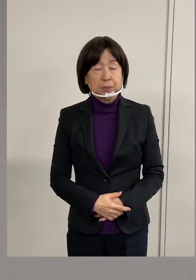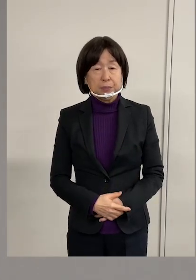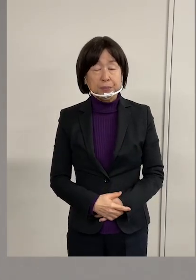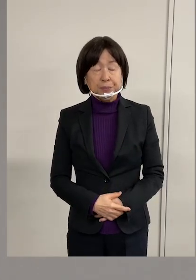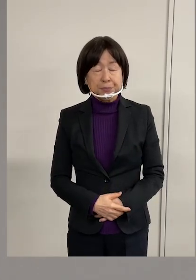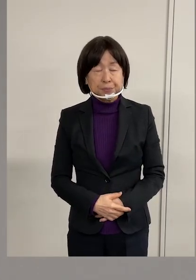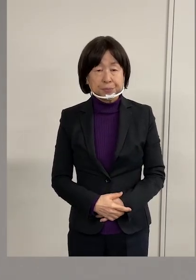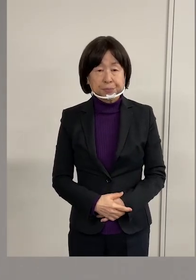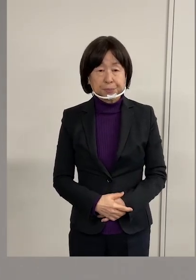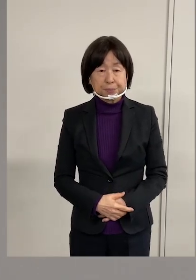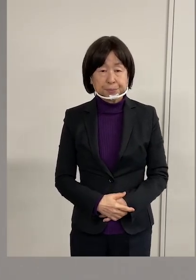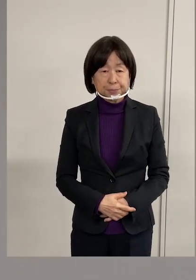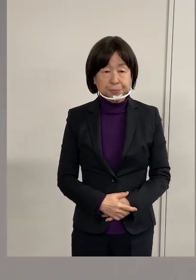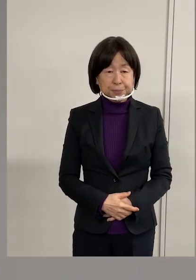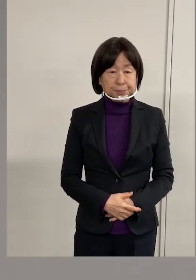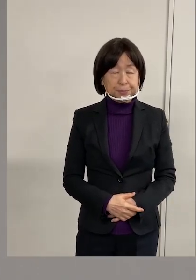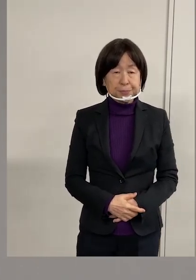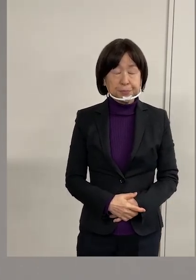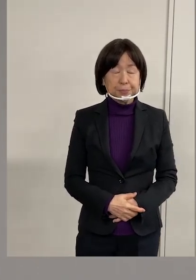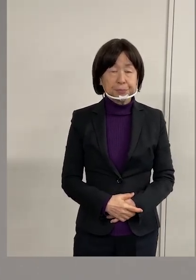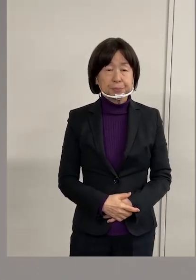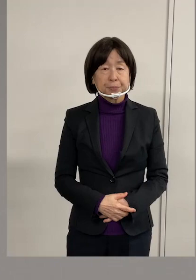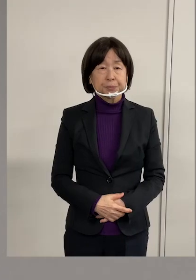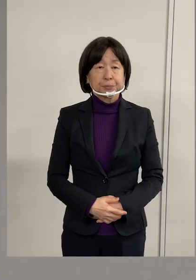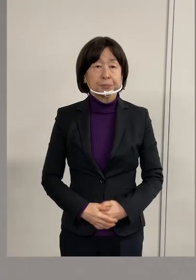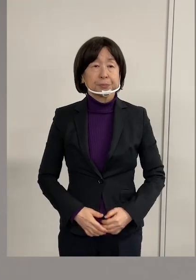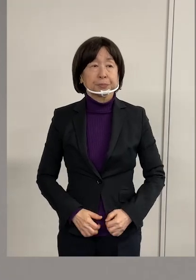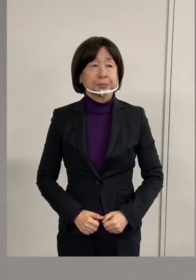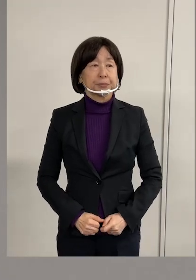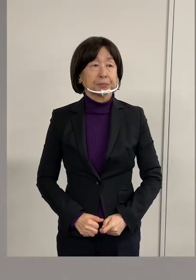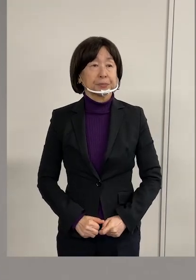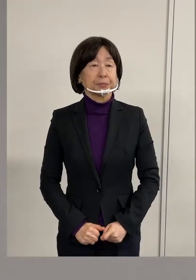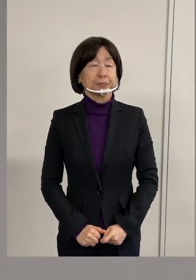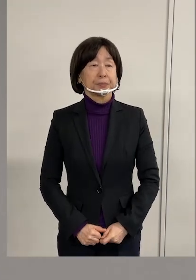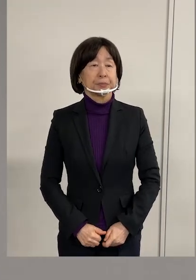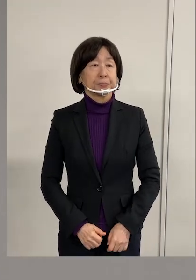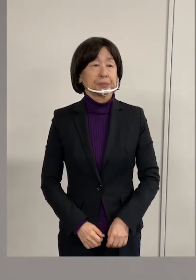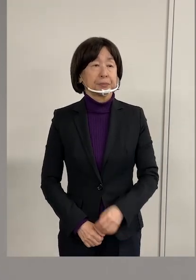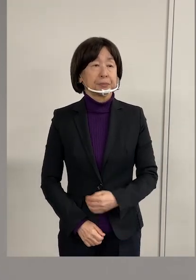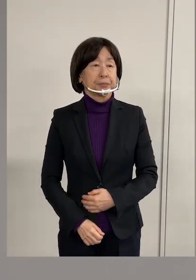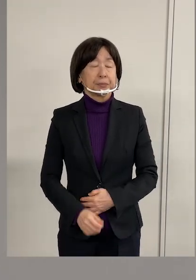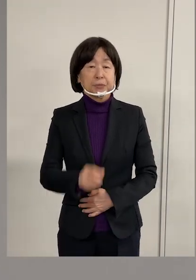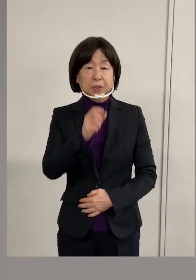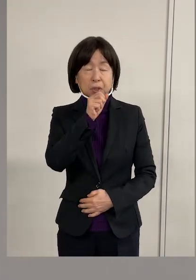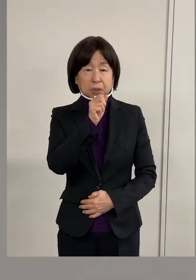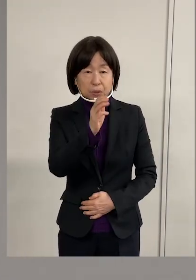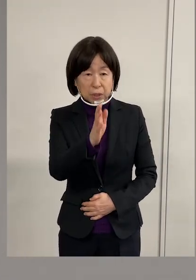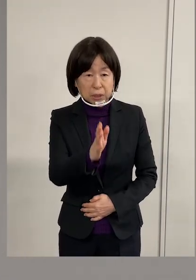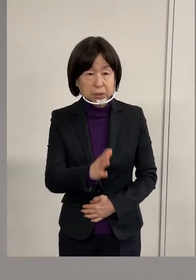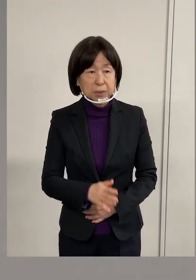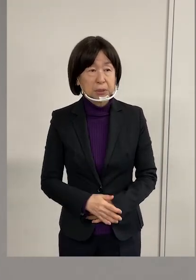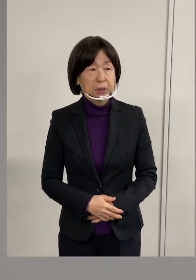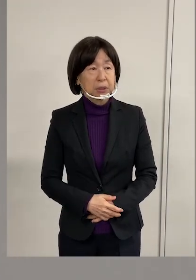前をおっしゃっていただいてからご質問をお願いします。それでは挙手の方、よろしくお願いします。